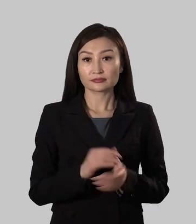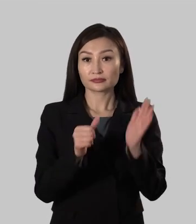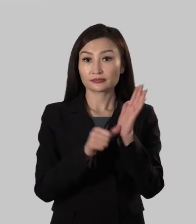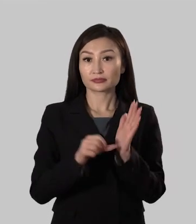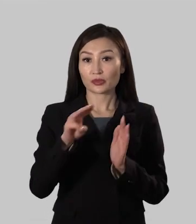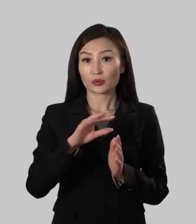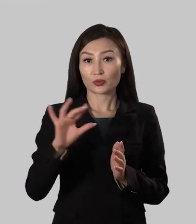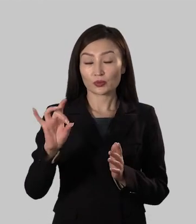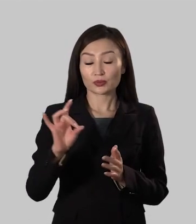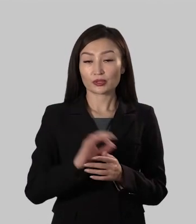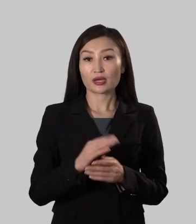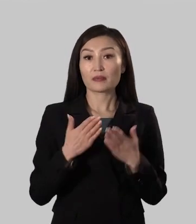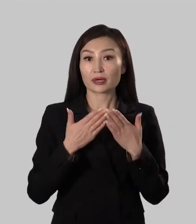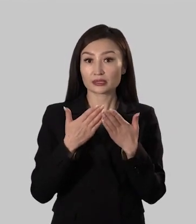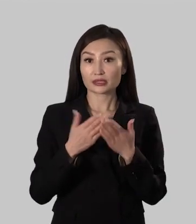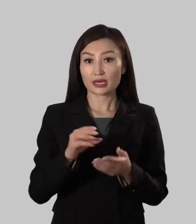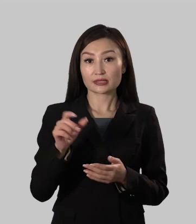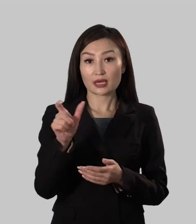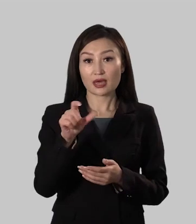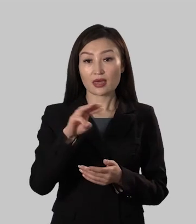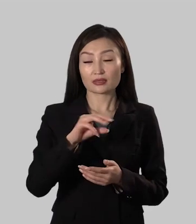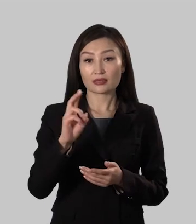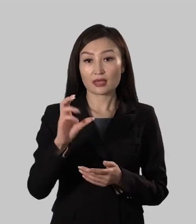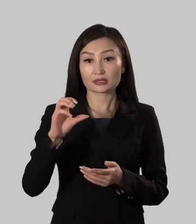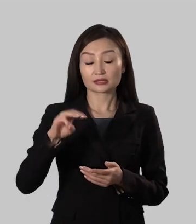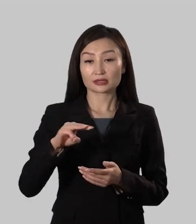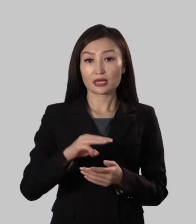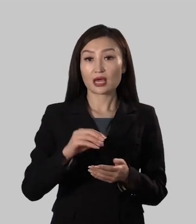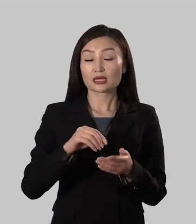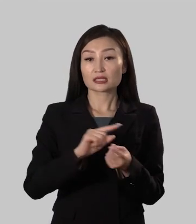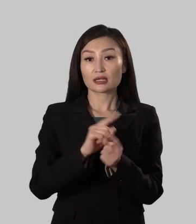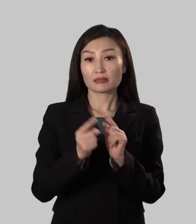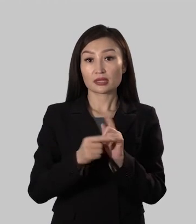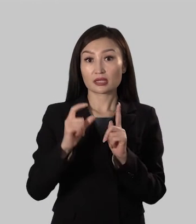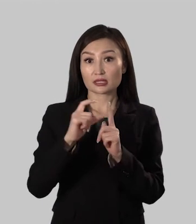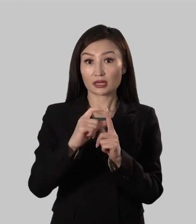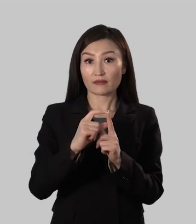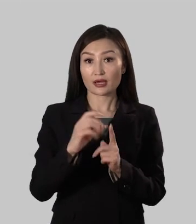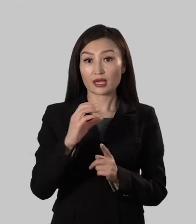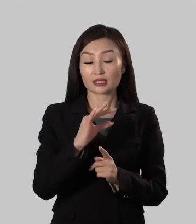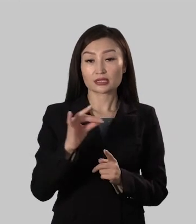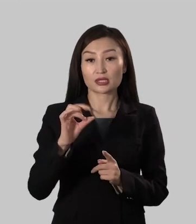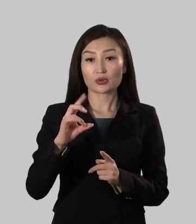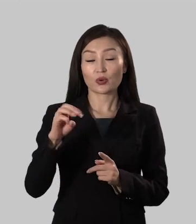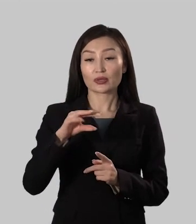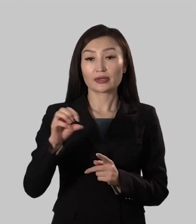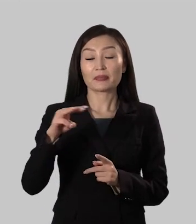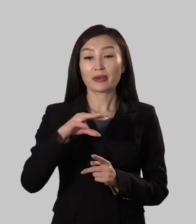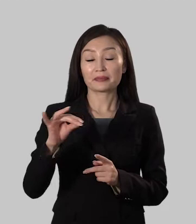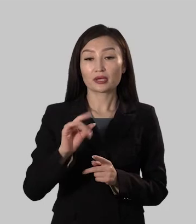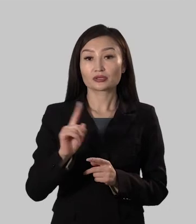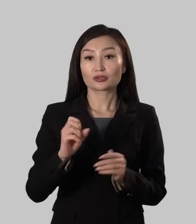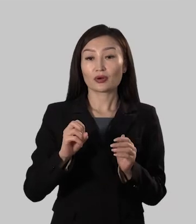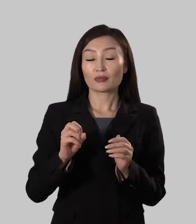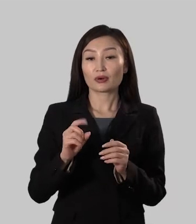Шестой тур. Прочитайте текст. Замените выделенные в нем слова синонимами, чтобы